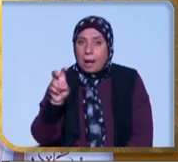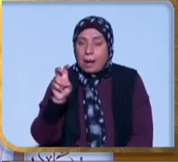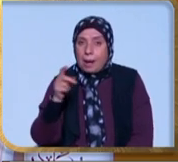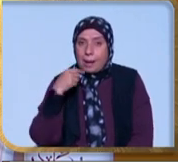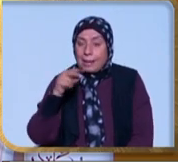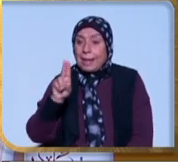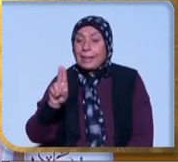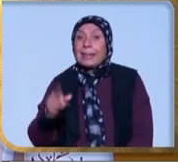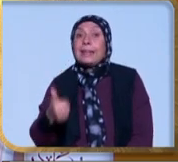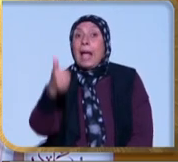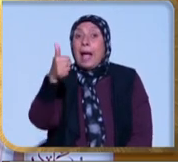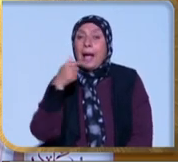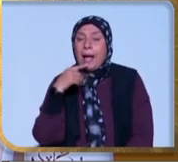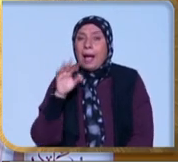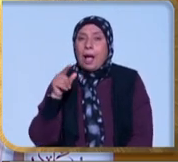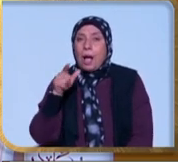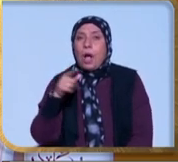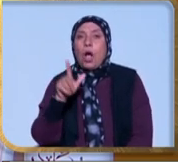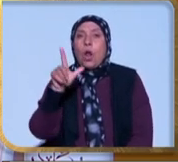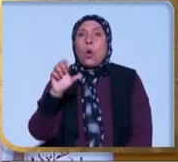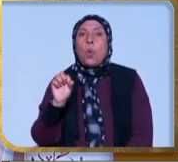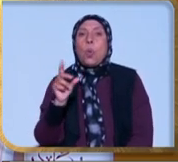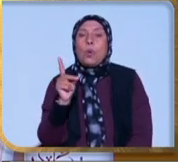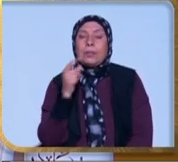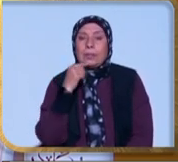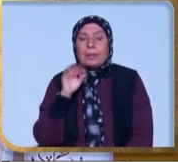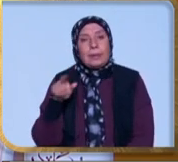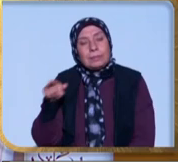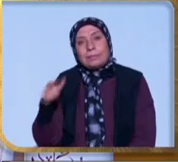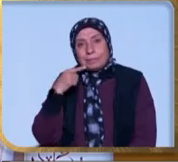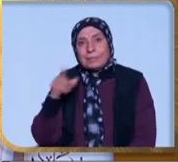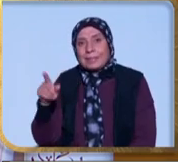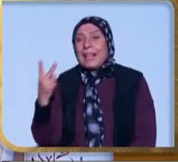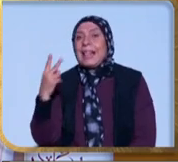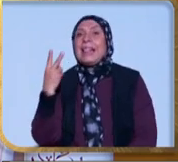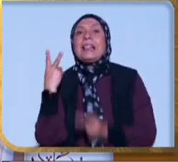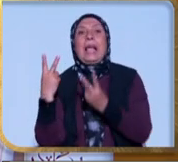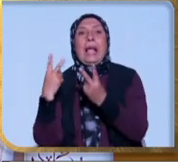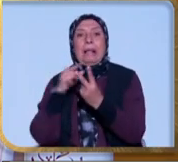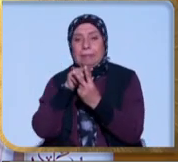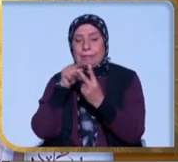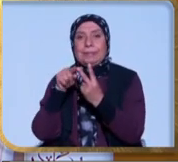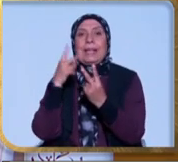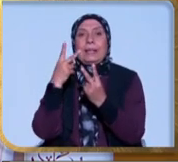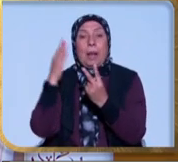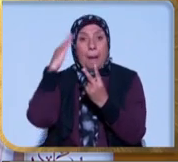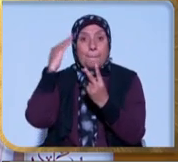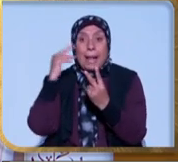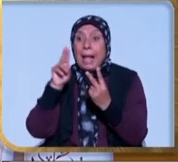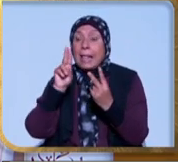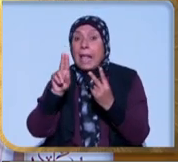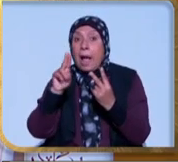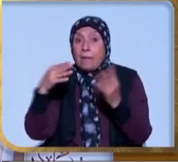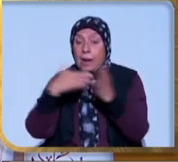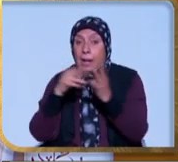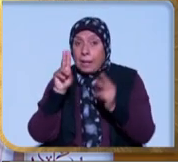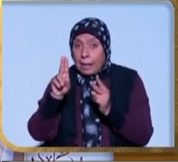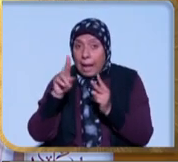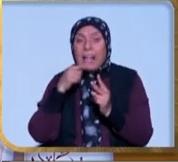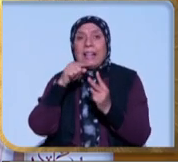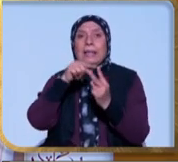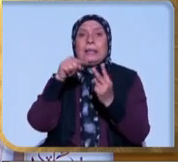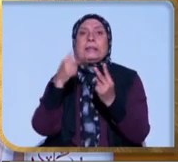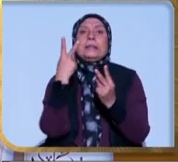اللي هي المفتوحة مش معقود. يعني ده مثل، وربما تلاحظي بقية الأمثلة بناء على هذا المعنى